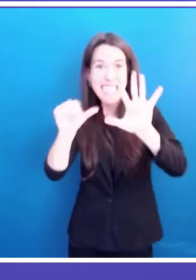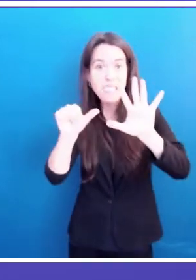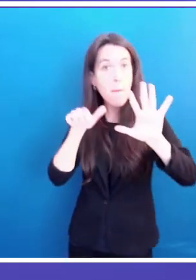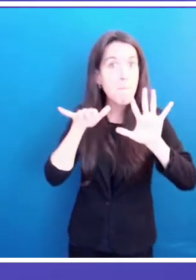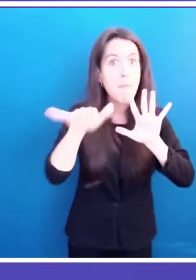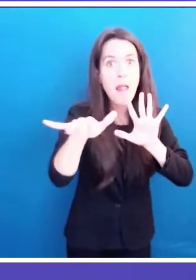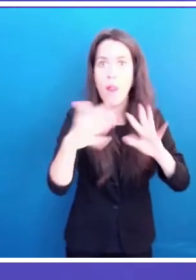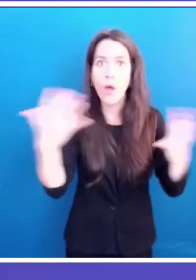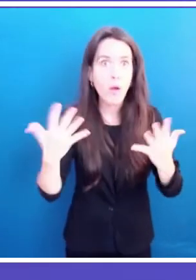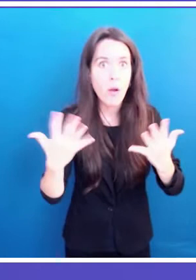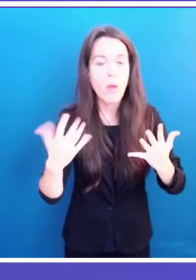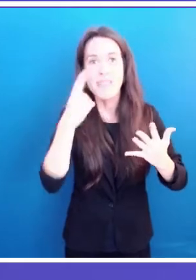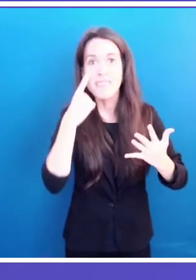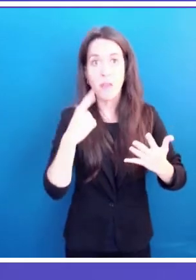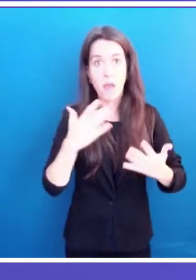الخطة